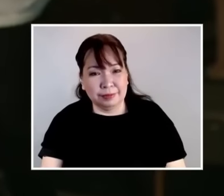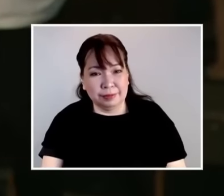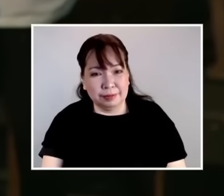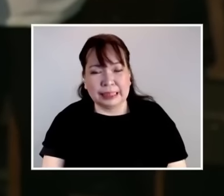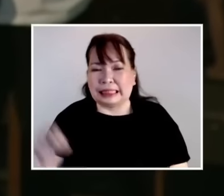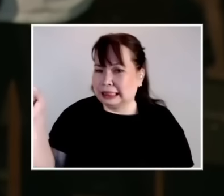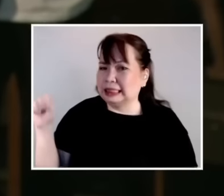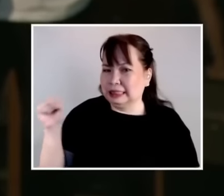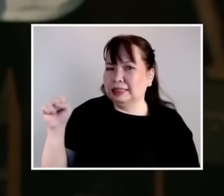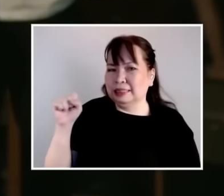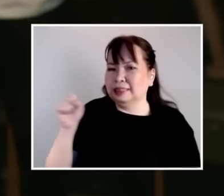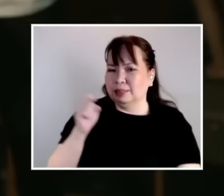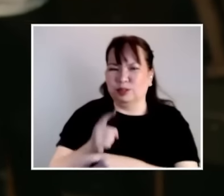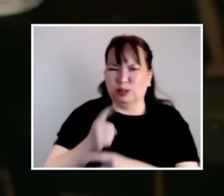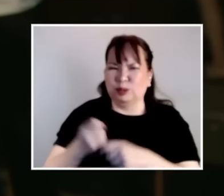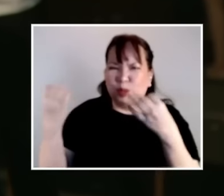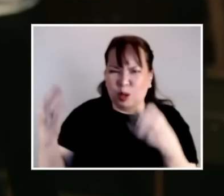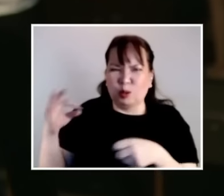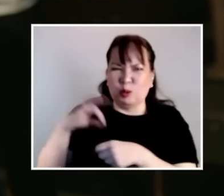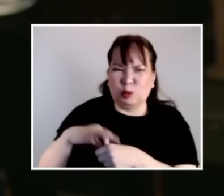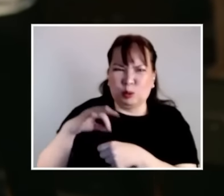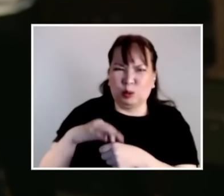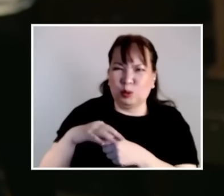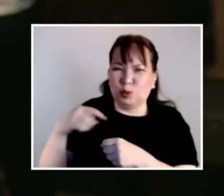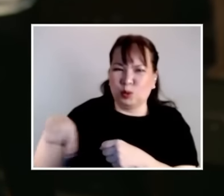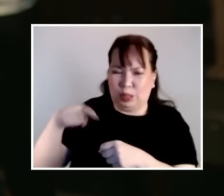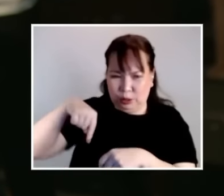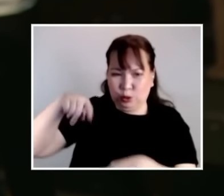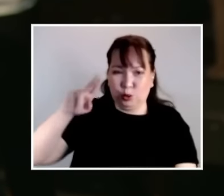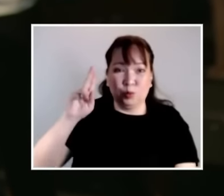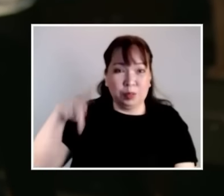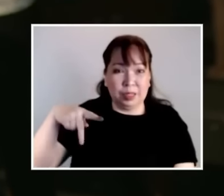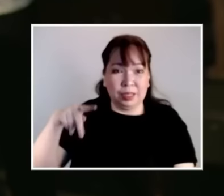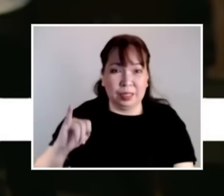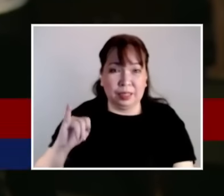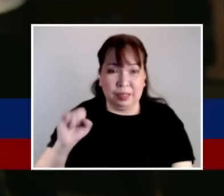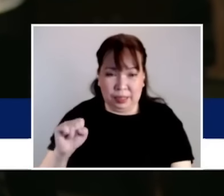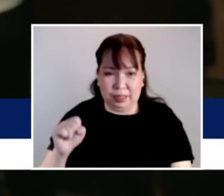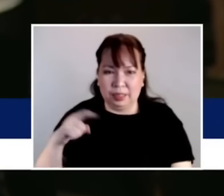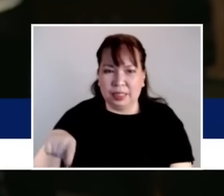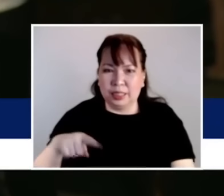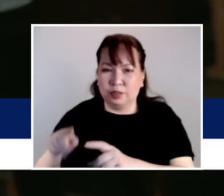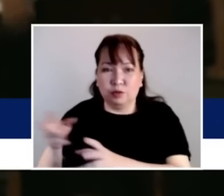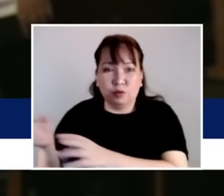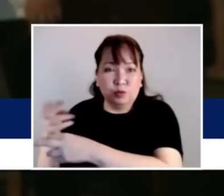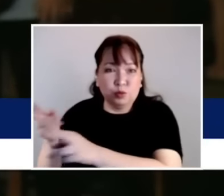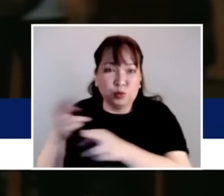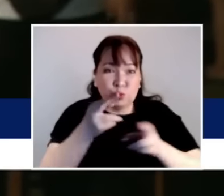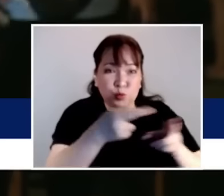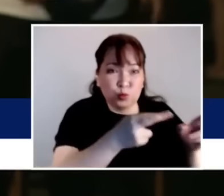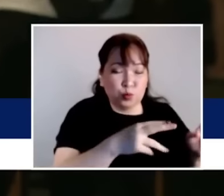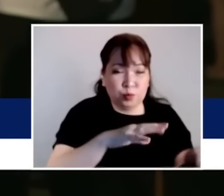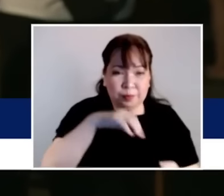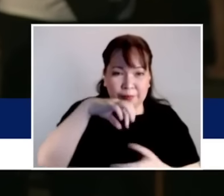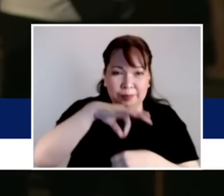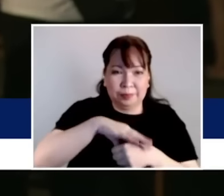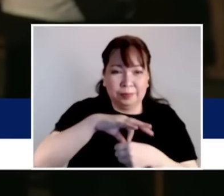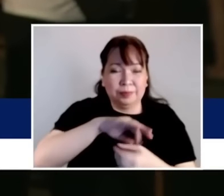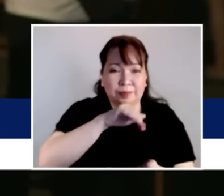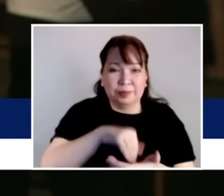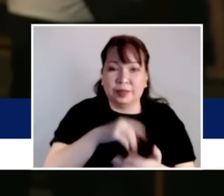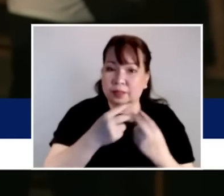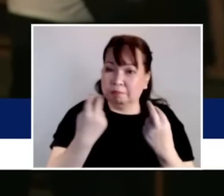Yes, Henry, marami pa yung mga bumoboto dito sa UPIS, sa mga polling precincts dito. At ito nga, yung nakikita nyo sa aking